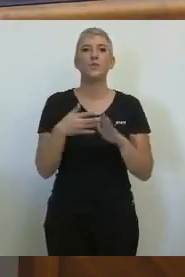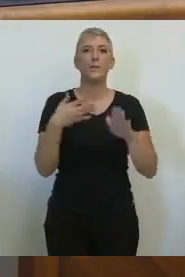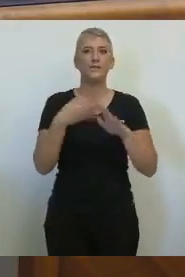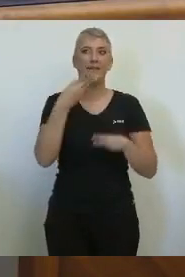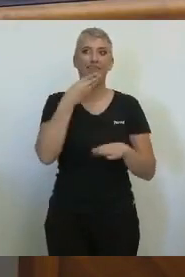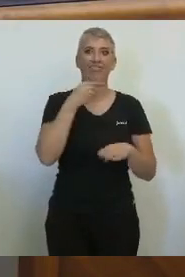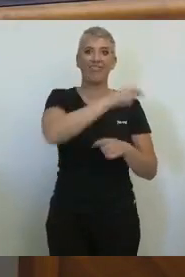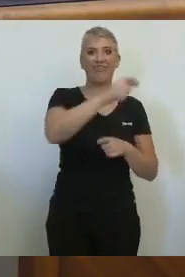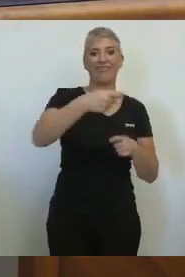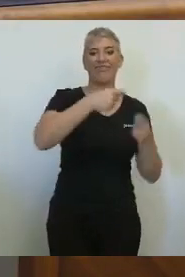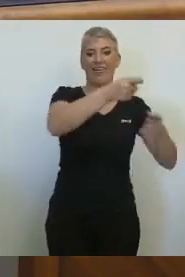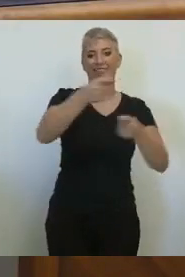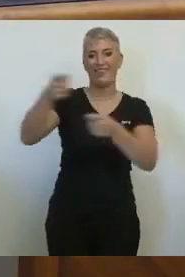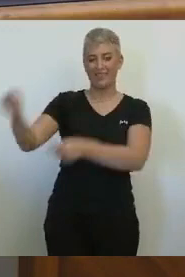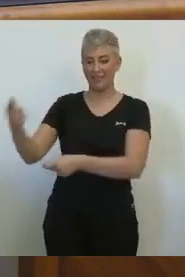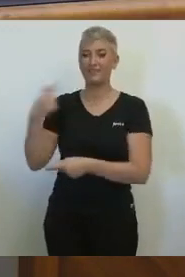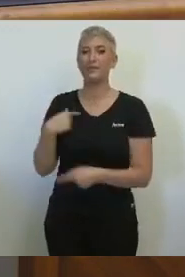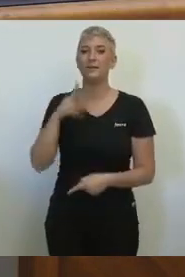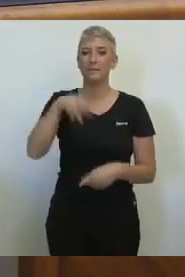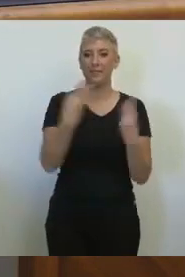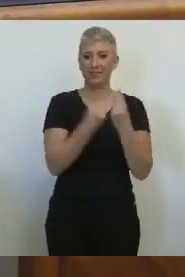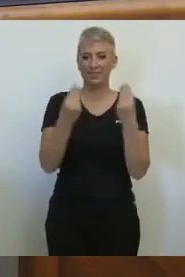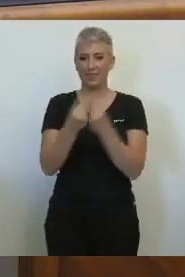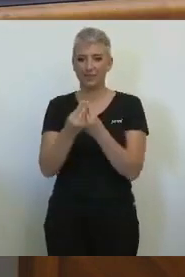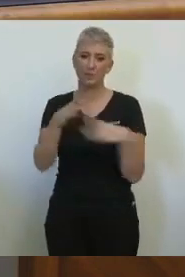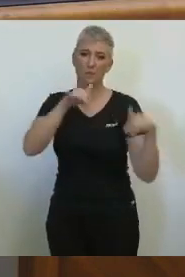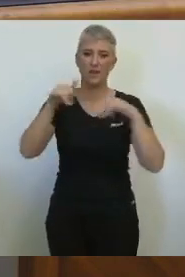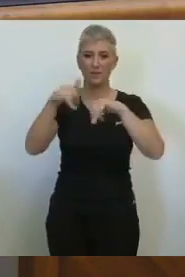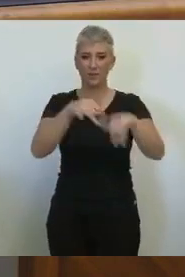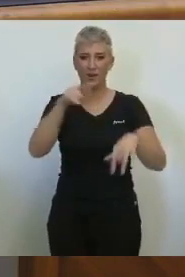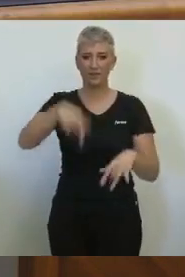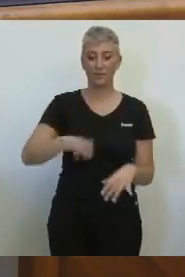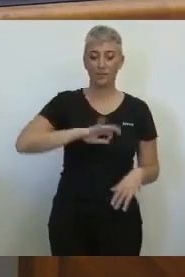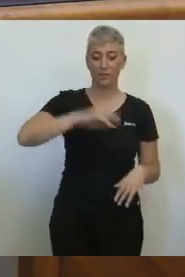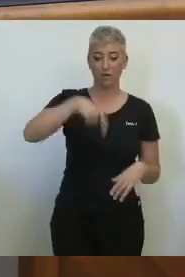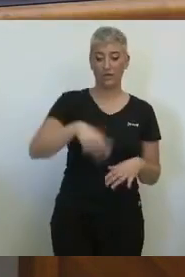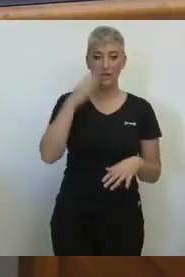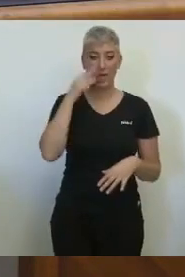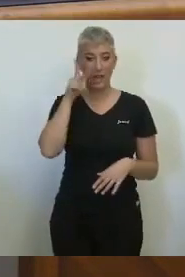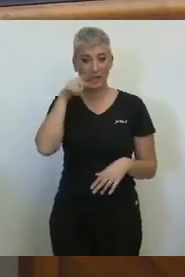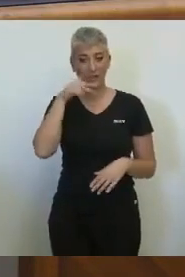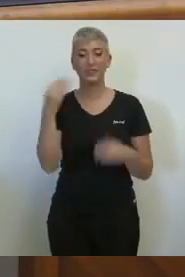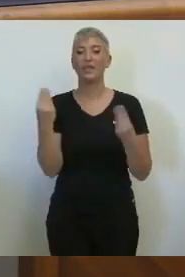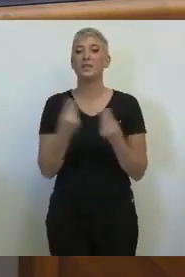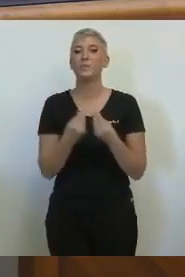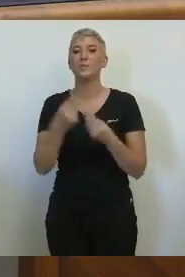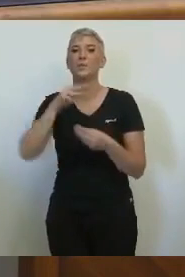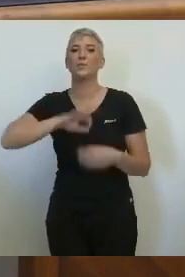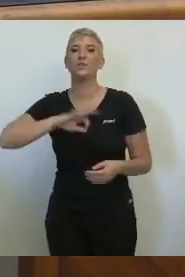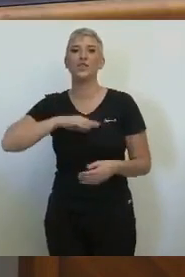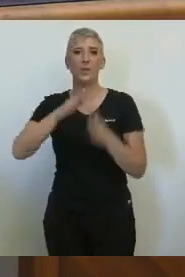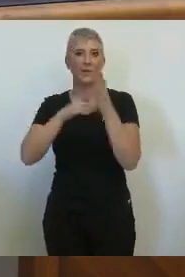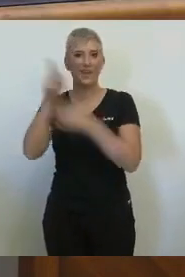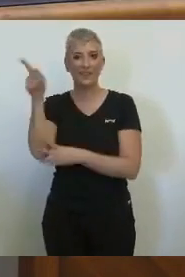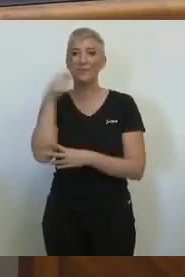donat dades falses i manipulades tant de la Diputació de València com la Diputació d'Alacant. I per això que no ha donat xifres, perquè entre tot el que ha